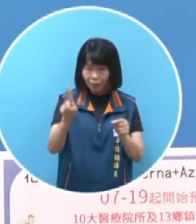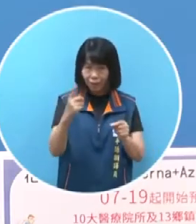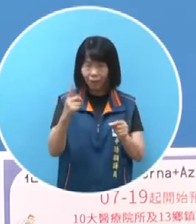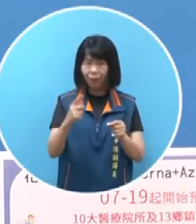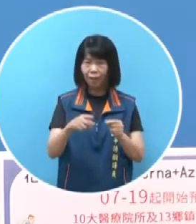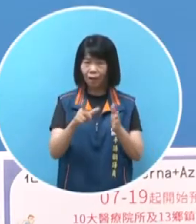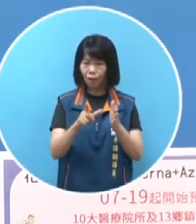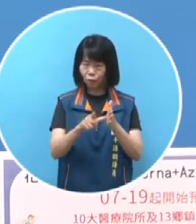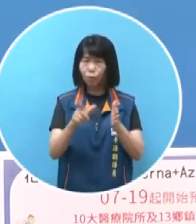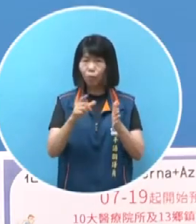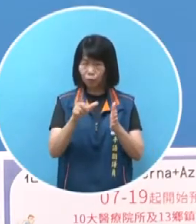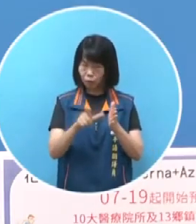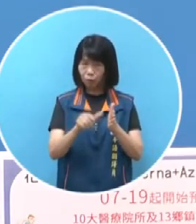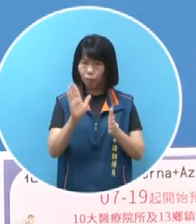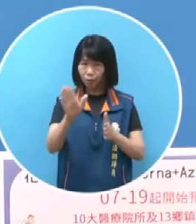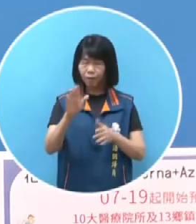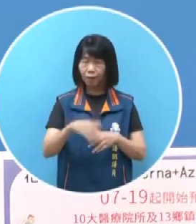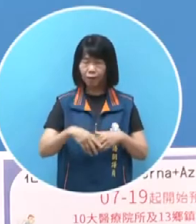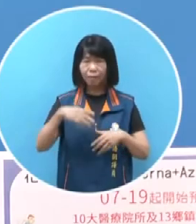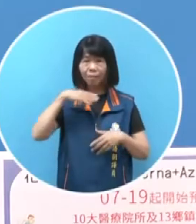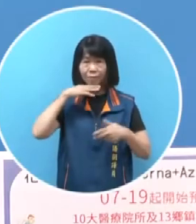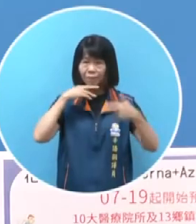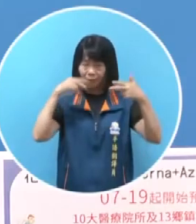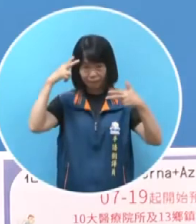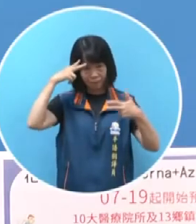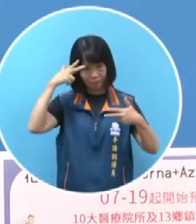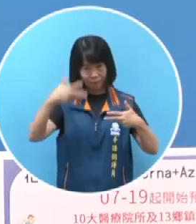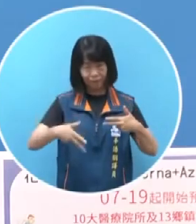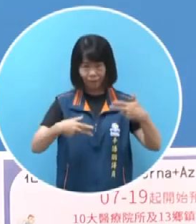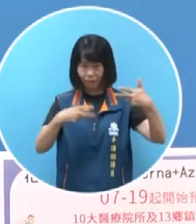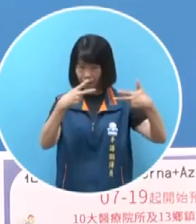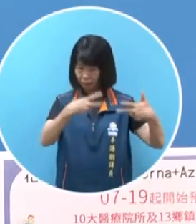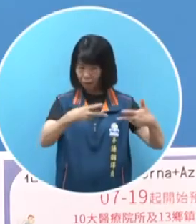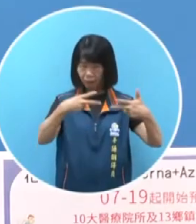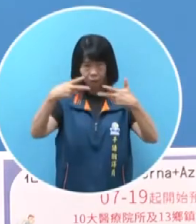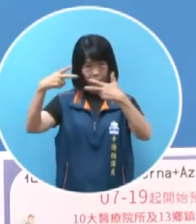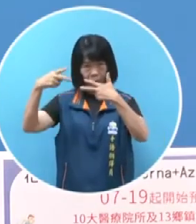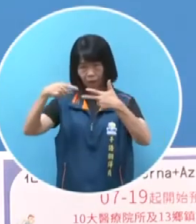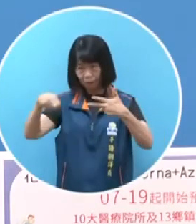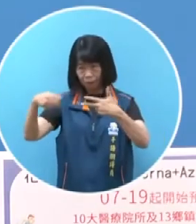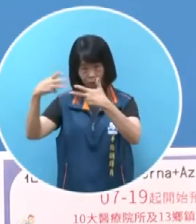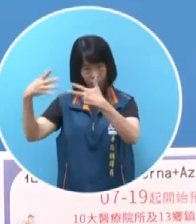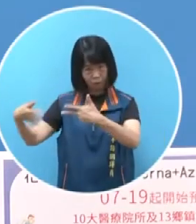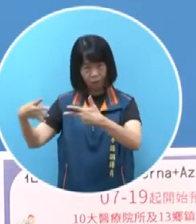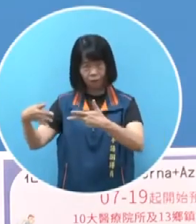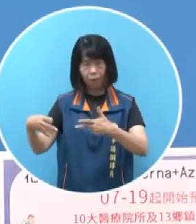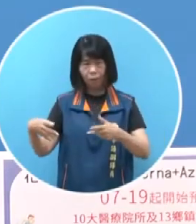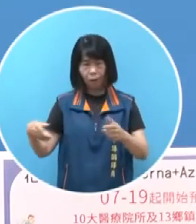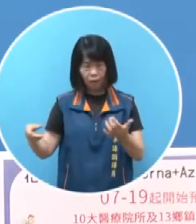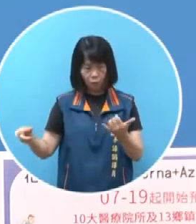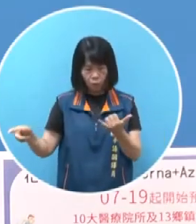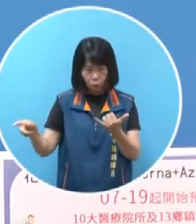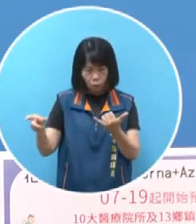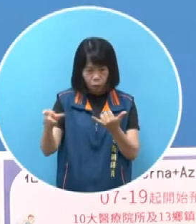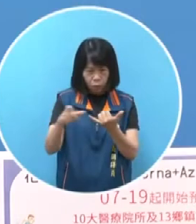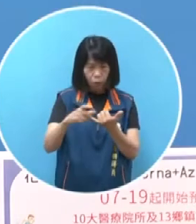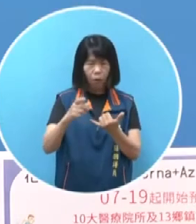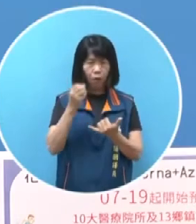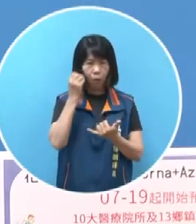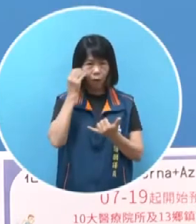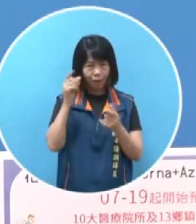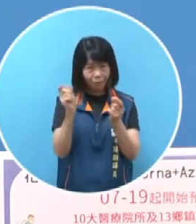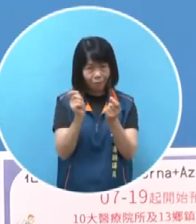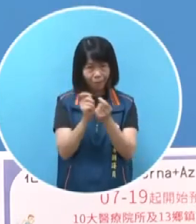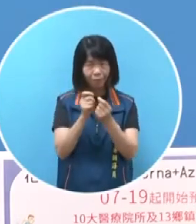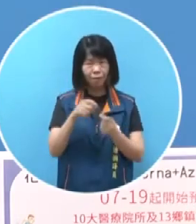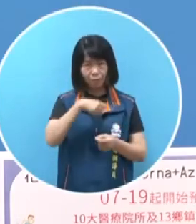是下礼拜二到礼拜四或许会离台湾近一点，离花莲近一点，所以我们还是做好